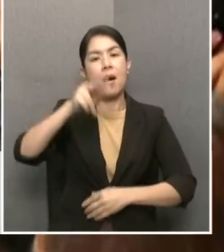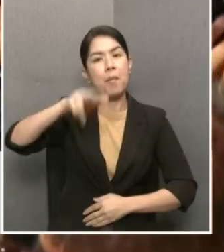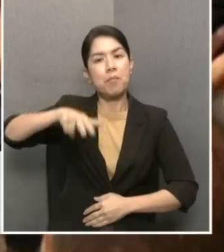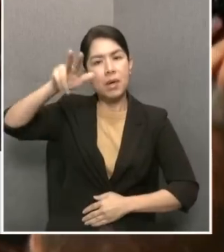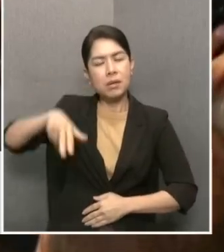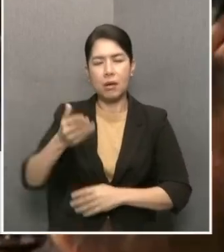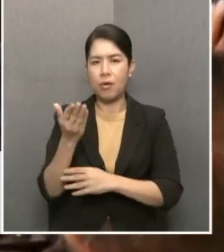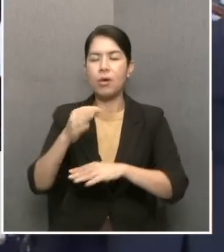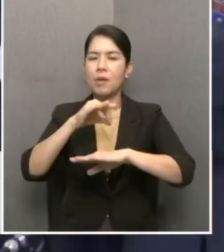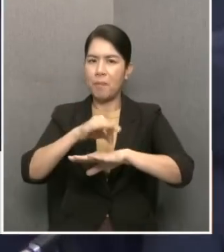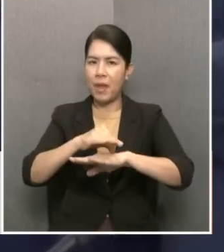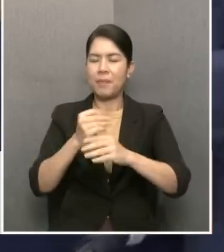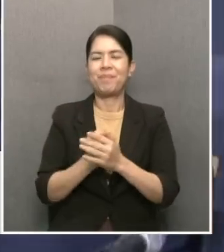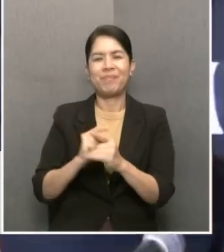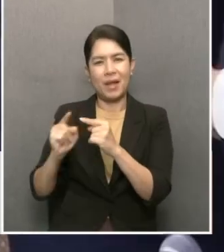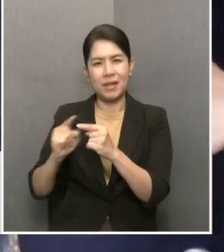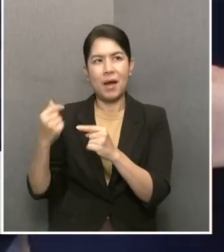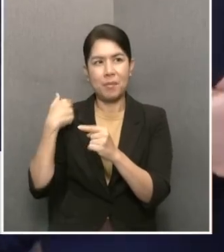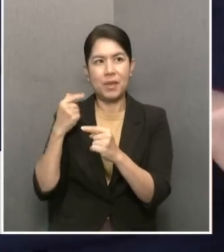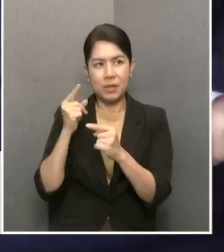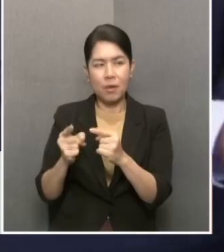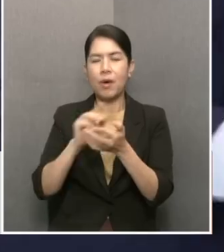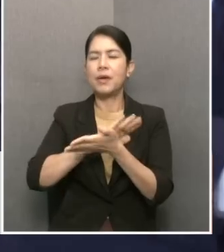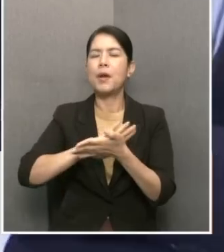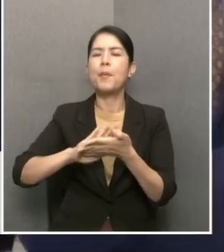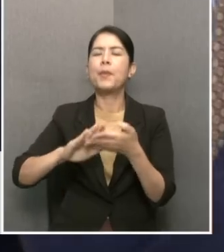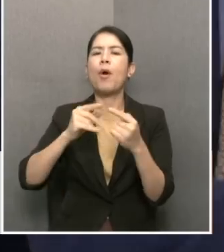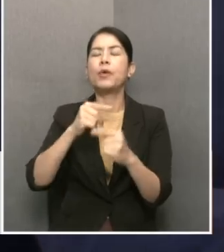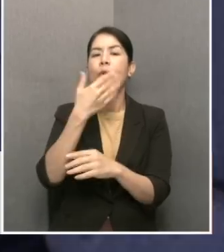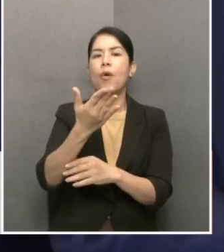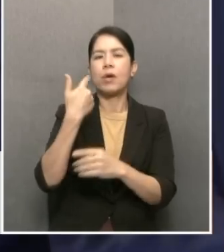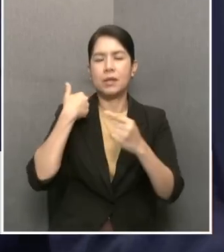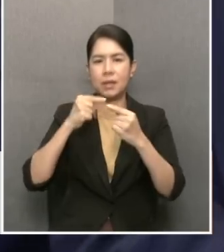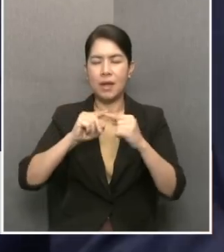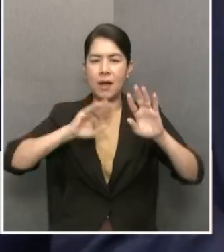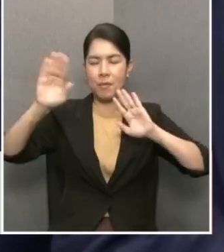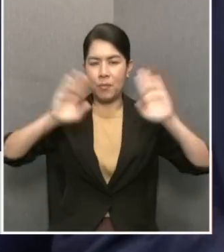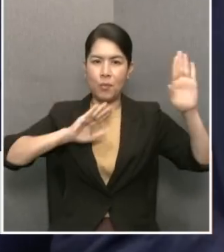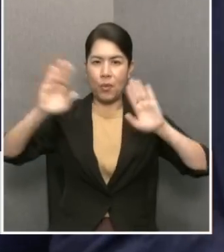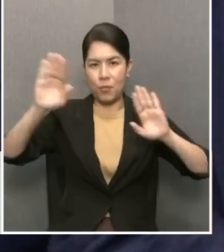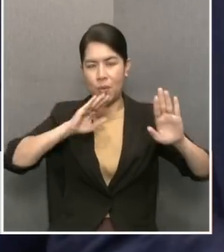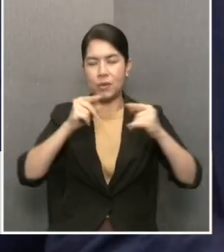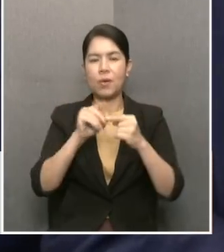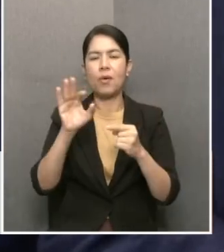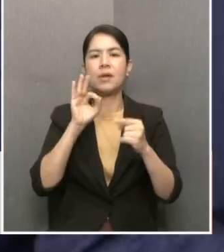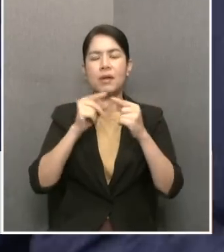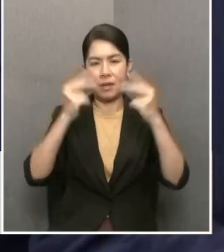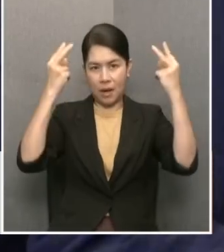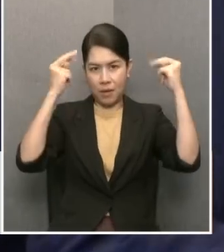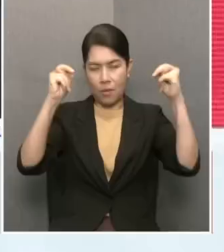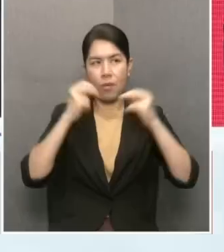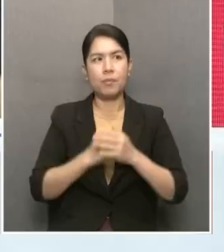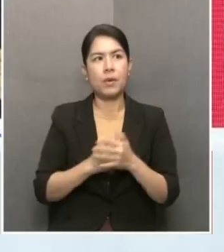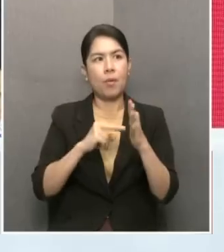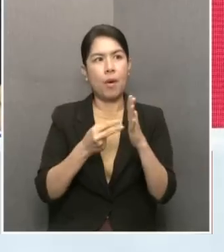ว่าต้องแบ่งกระทรวงให้เป็นที่ยุติชัดเจนก่อนโหวตนายกรัฐมนตรีและไม่มีเงื่อนไขห้ามนั่ง